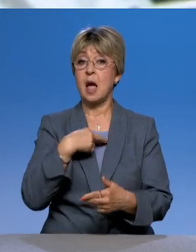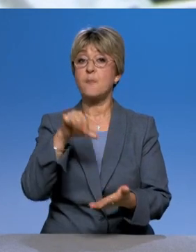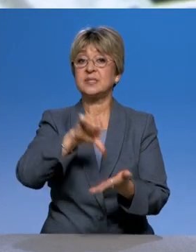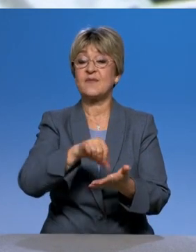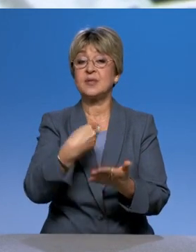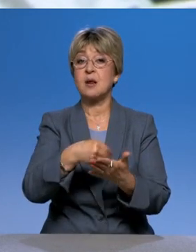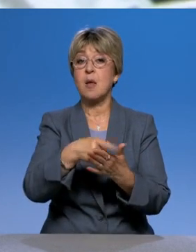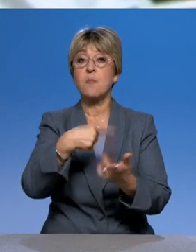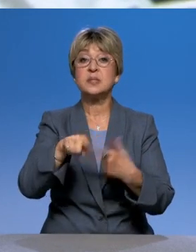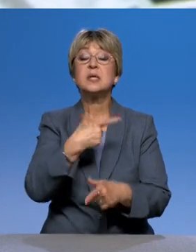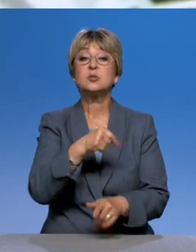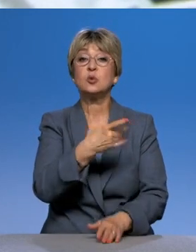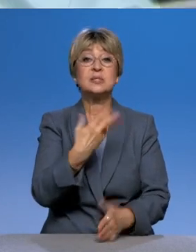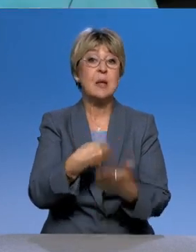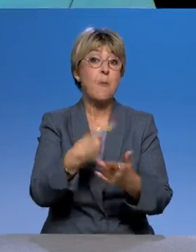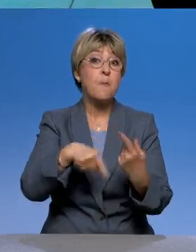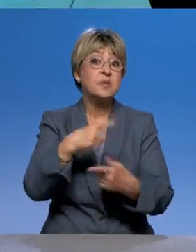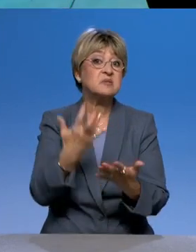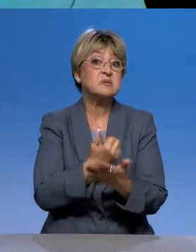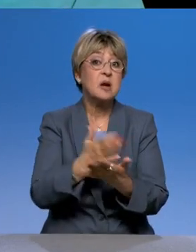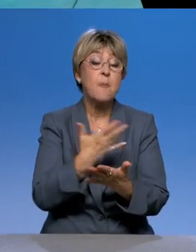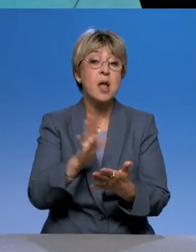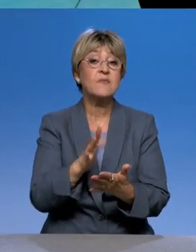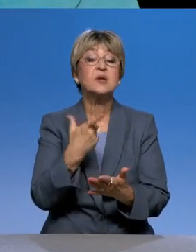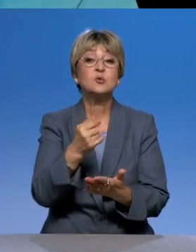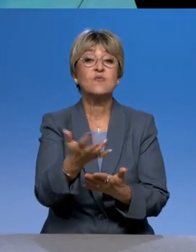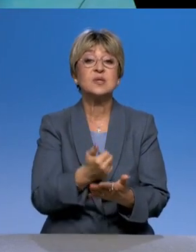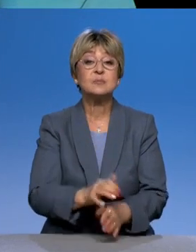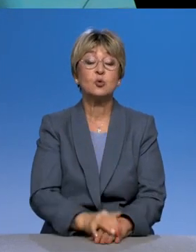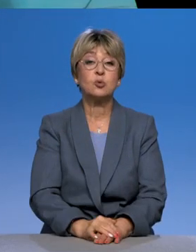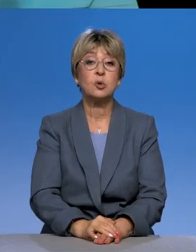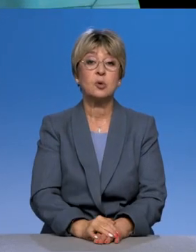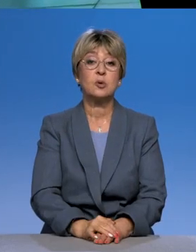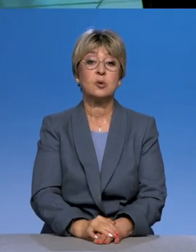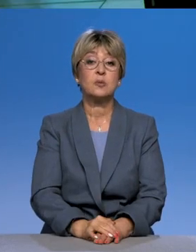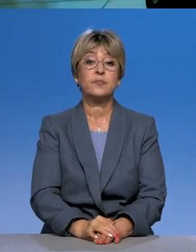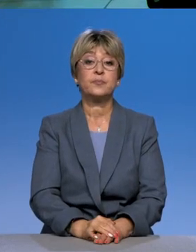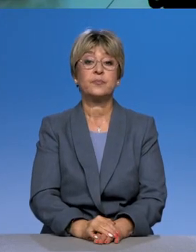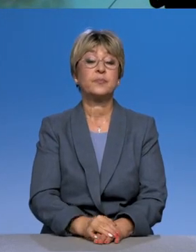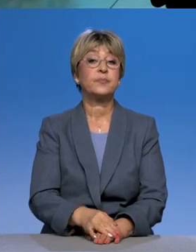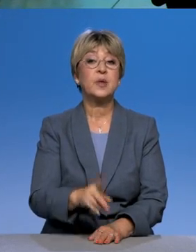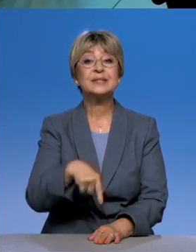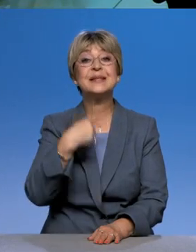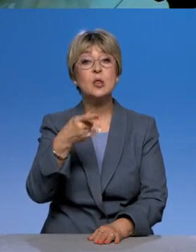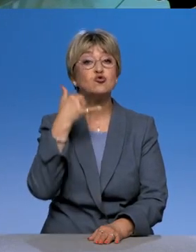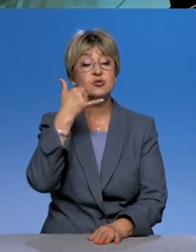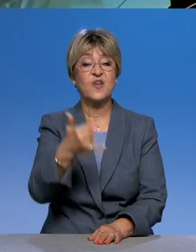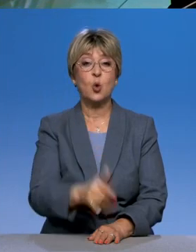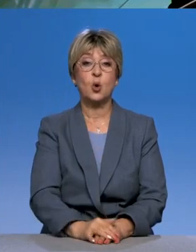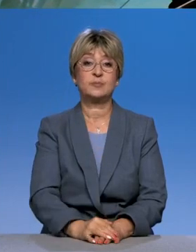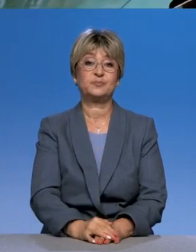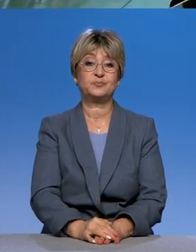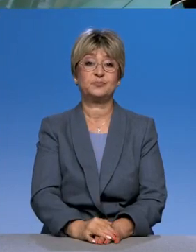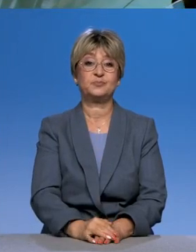если бизнес ничего не заработает? Юрий, вы попросили звонить? Вот нам звонят. Да, пожалуйста. Наши зрители, давайте послушаем звонок. Николай из Тюмени к нам